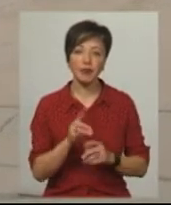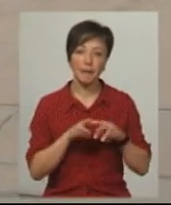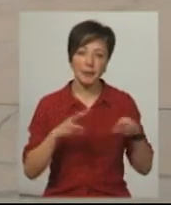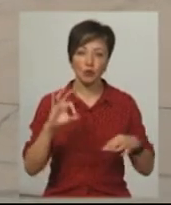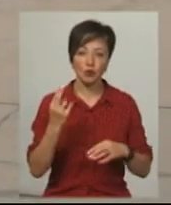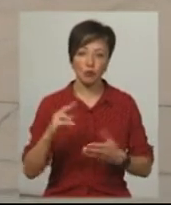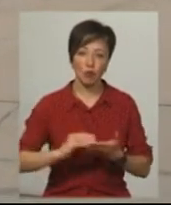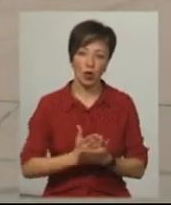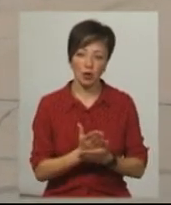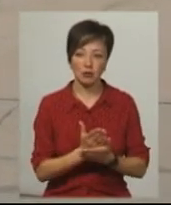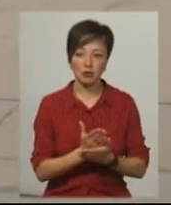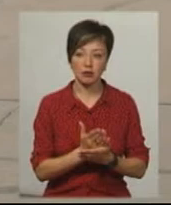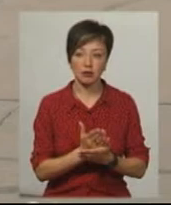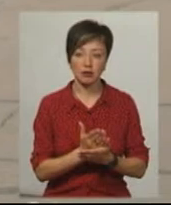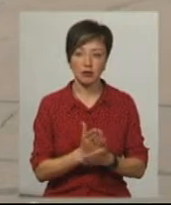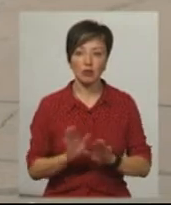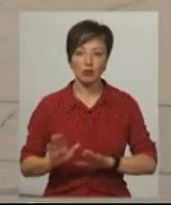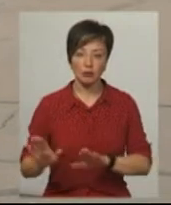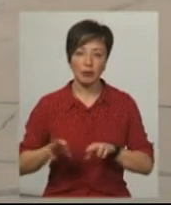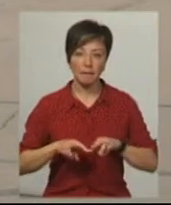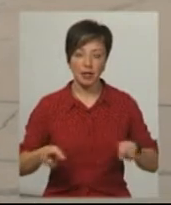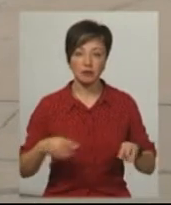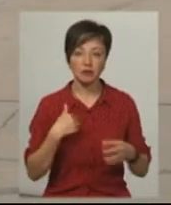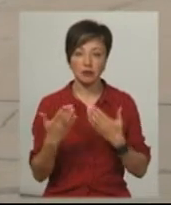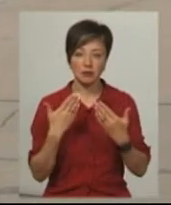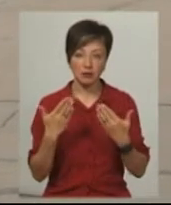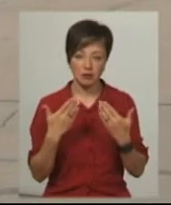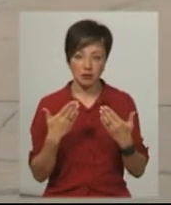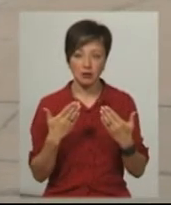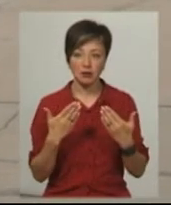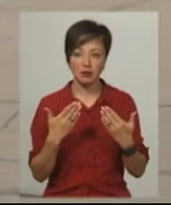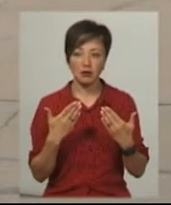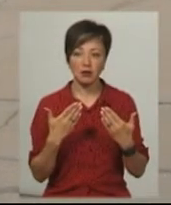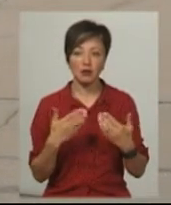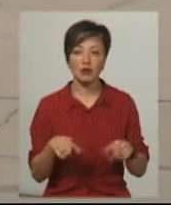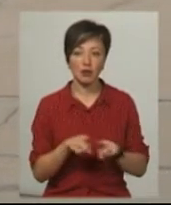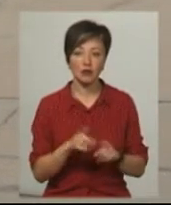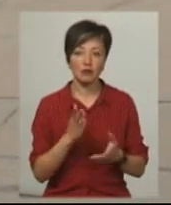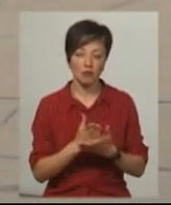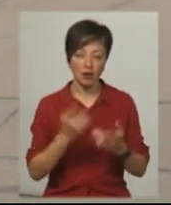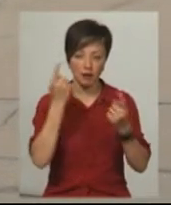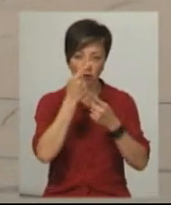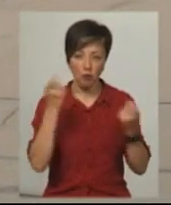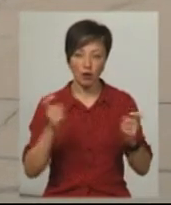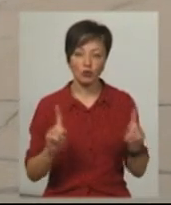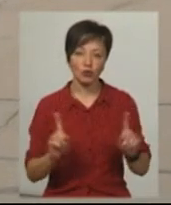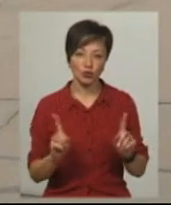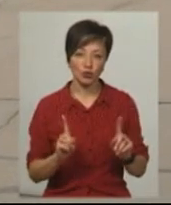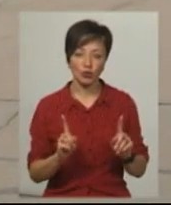сьогодні заступником міністра спілкувався Музиченко Віталій Володимирович. Він теж має таку інформацію, що